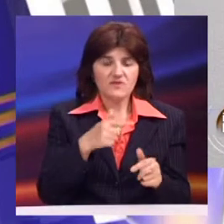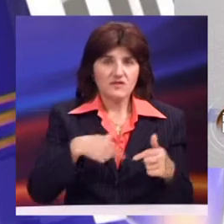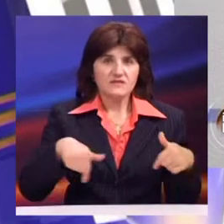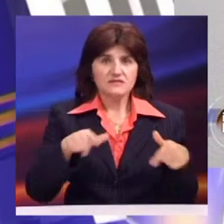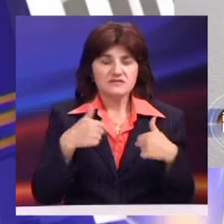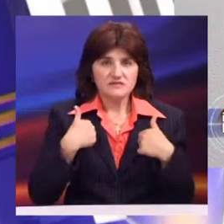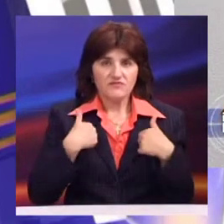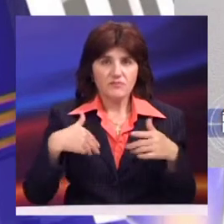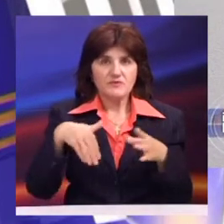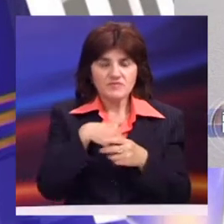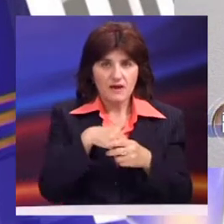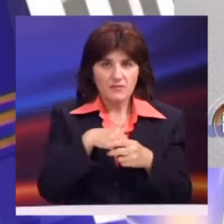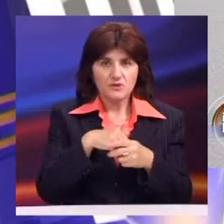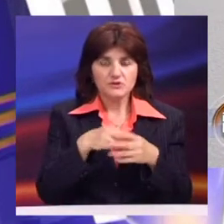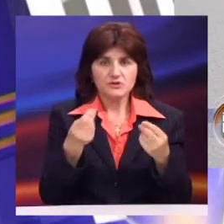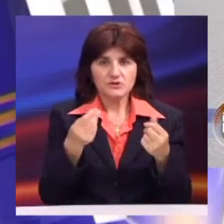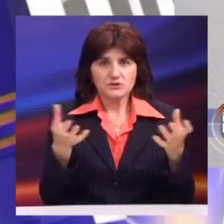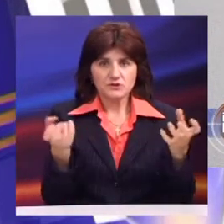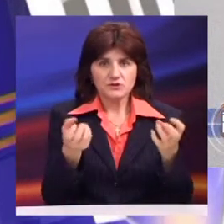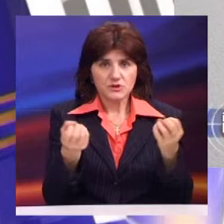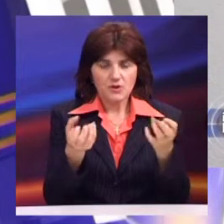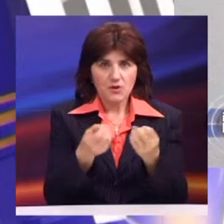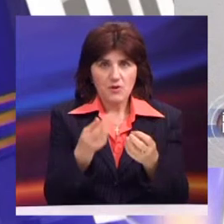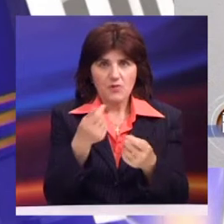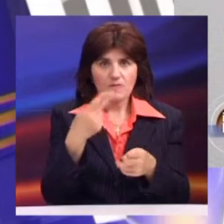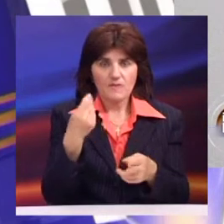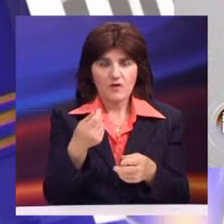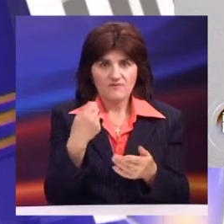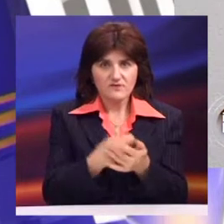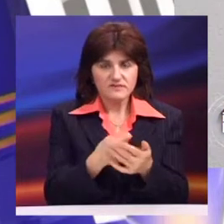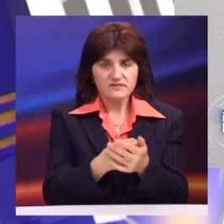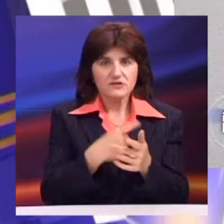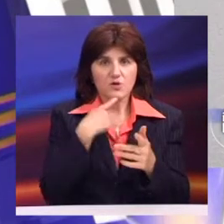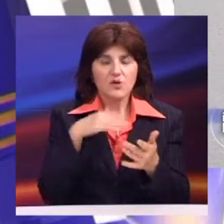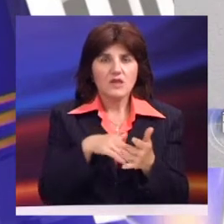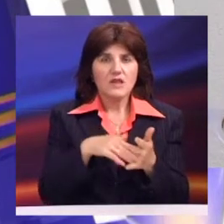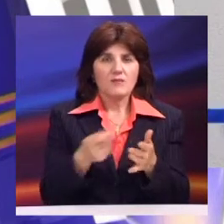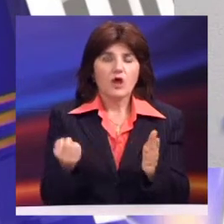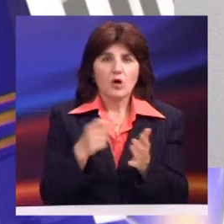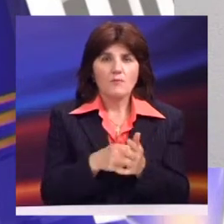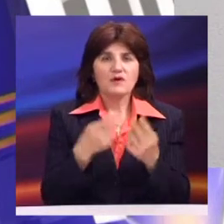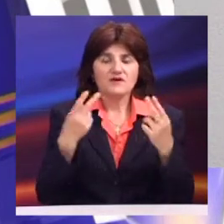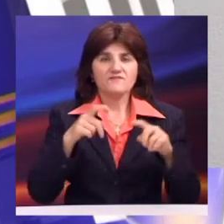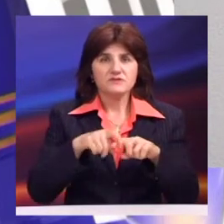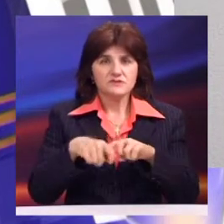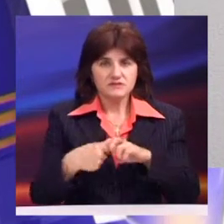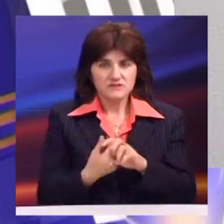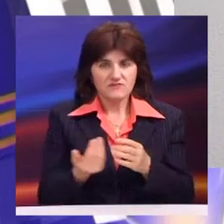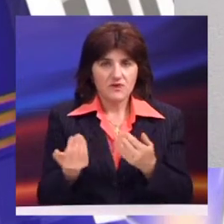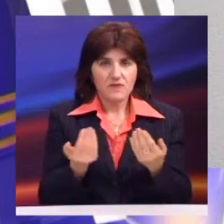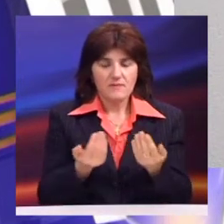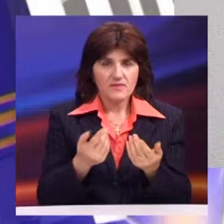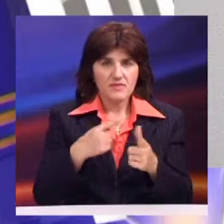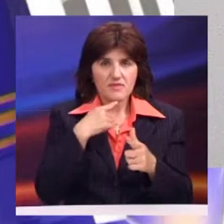zajedno sa svojim zaposlenim skupila određena novčana sredstva koja su namenjena za nabavku neophodne opreme